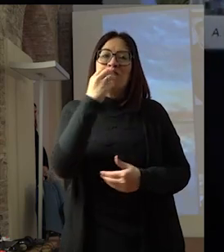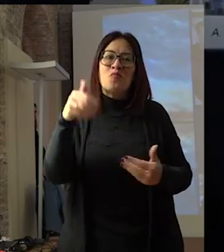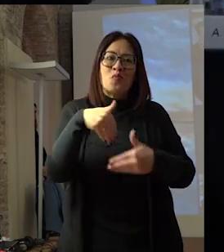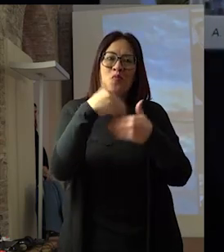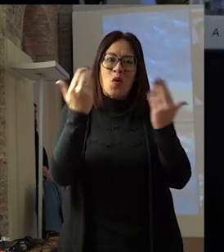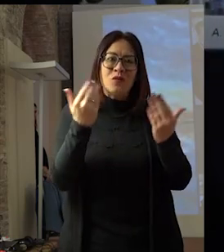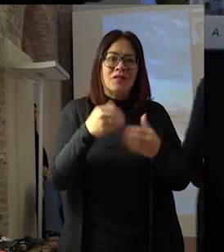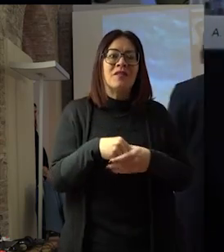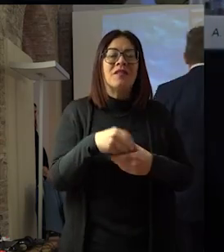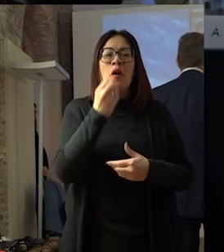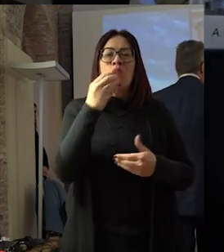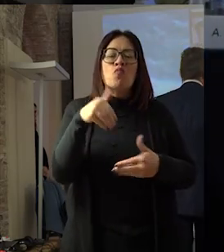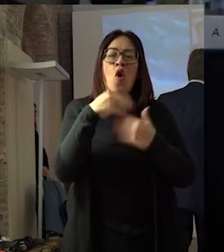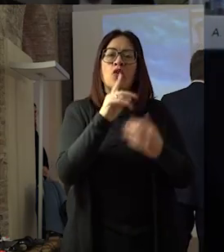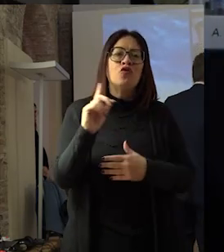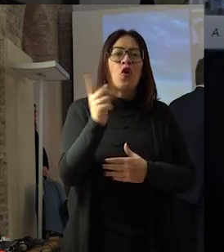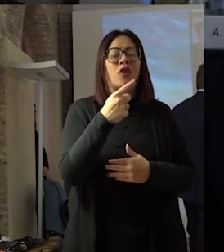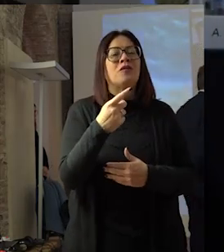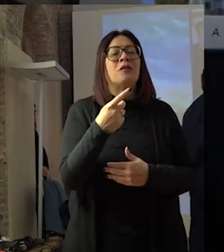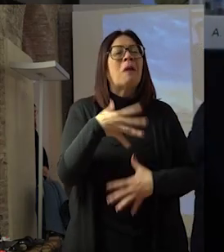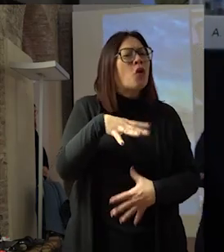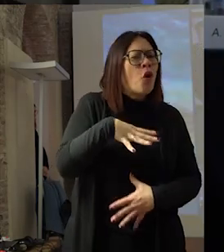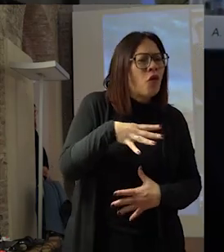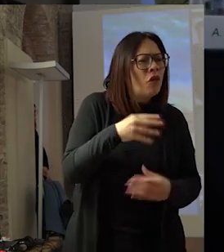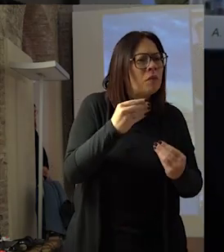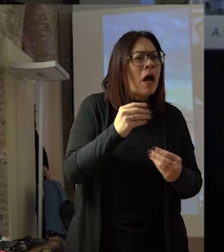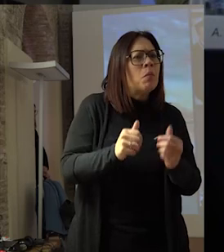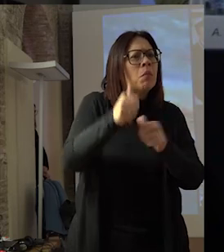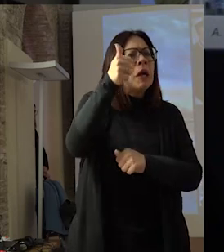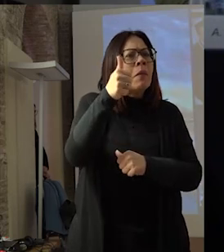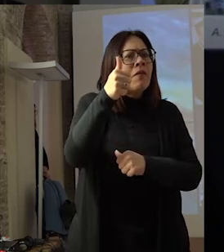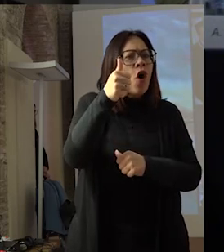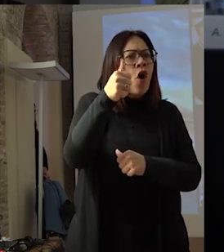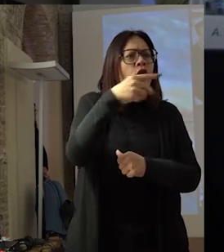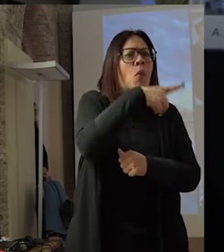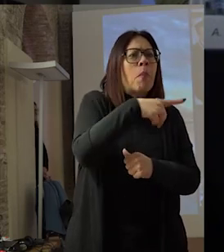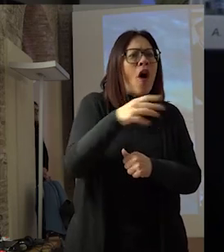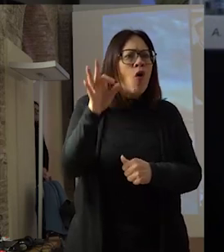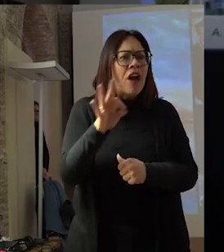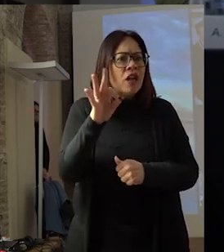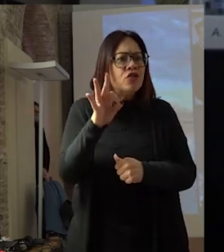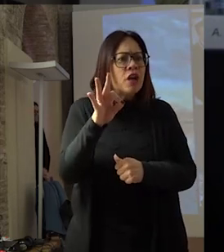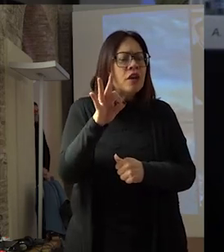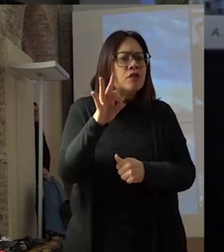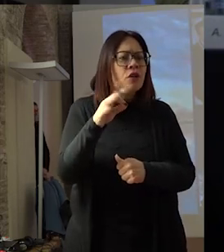Buongiorno a tutte e a tutti. No, non volevo, e poi è la prima volta che mi chiamano Paolo Francesco, eh. Mi chiamo Paolo Maria. Ah,